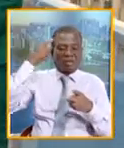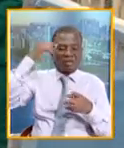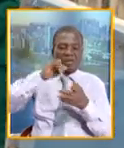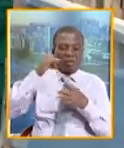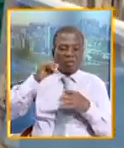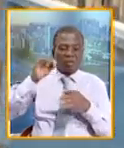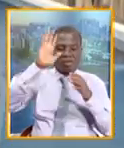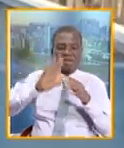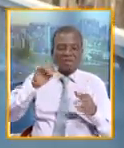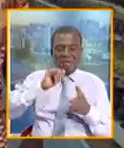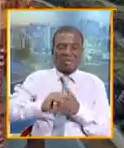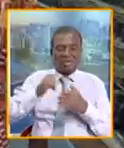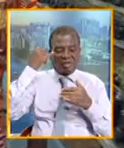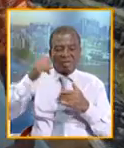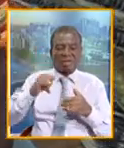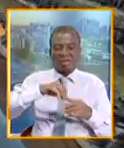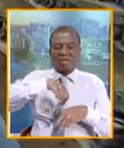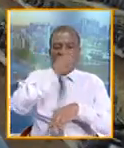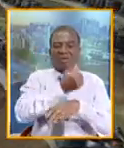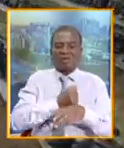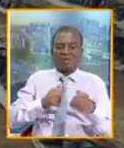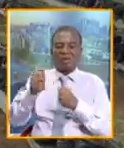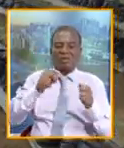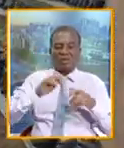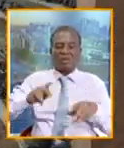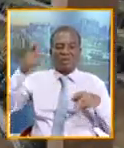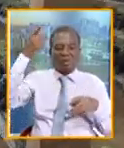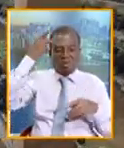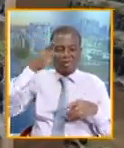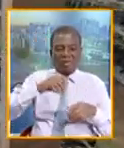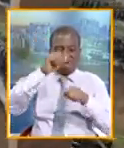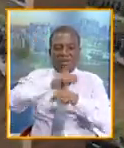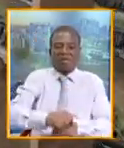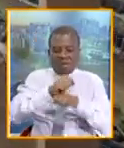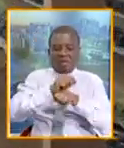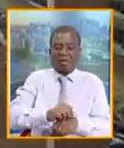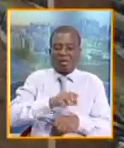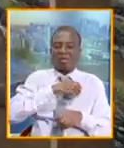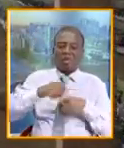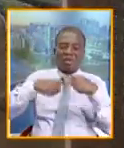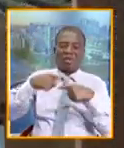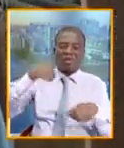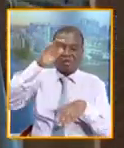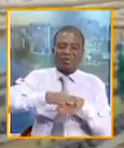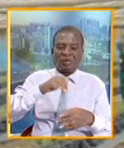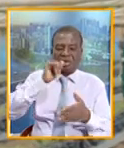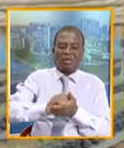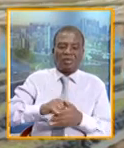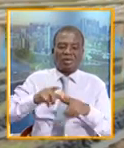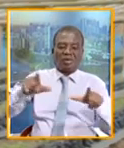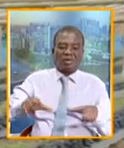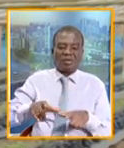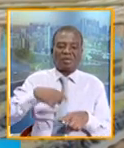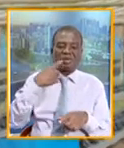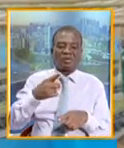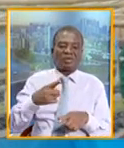cette initiative que les autorités administratives, politiques et coutumières sont allés sur ce site de formation.